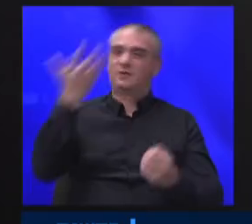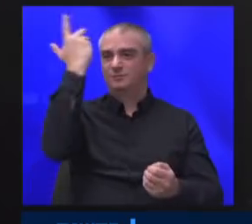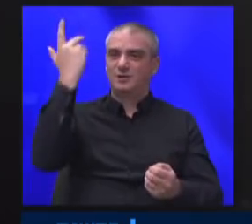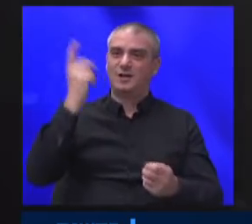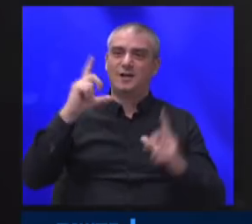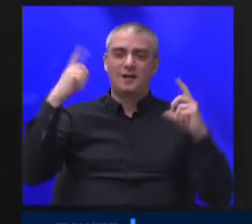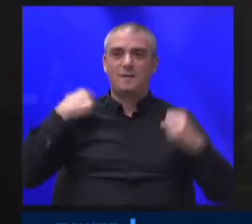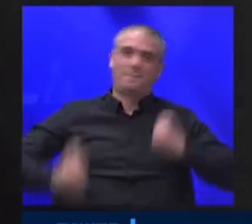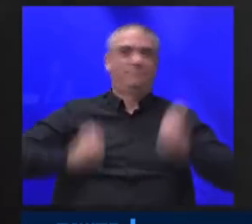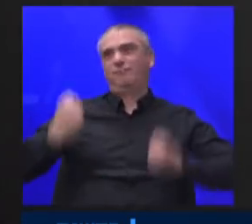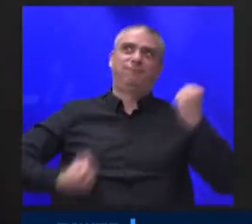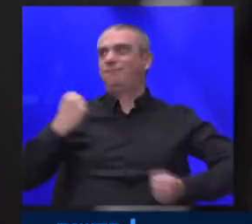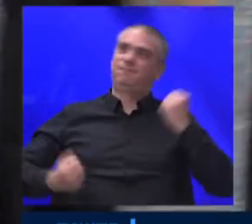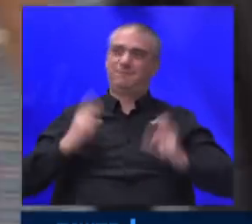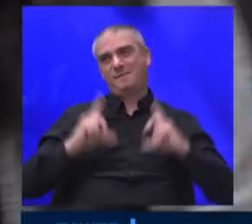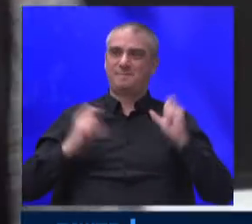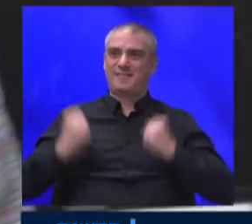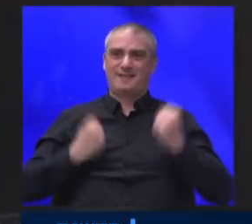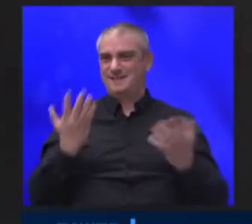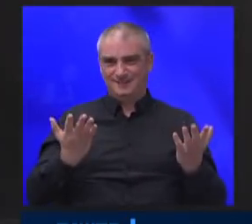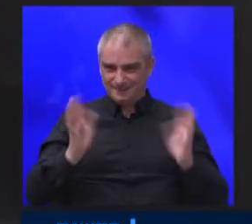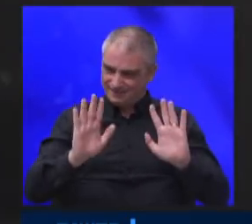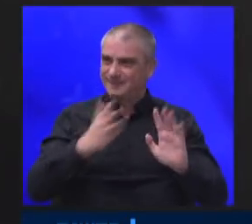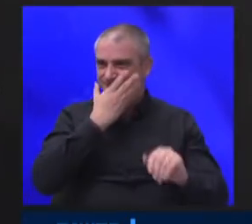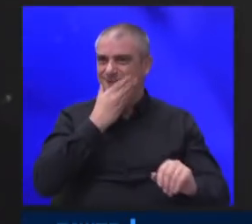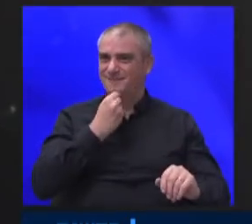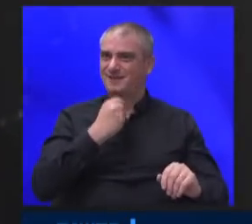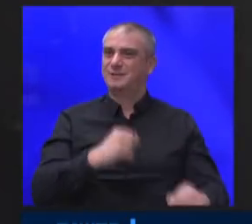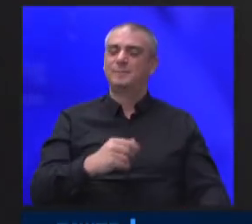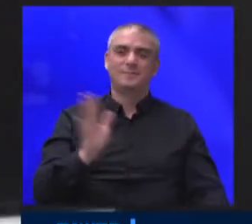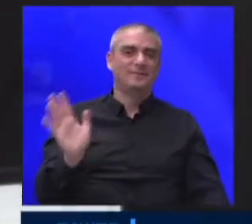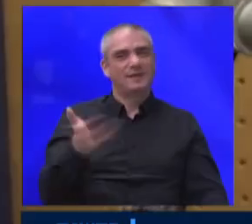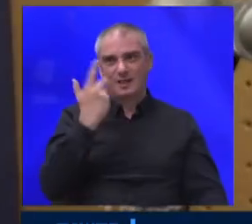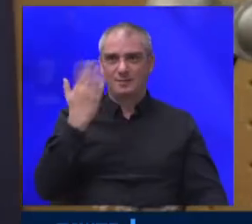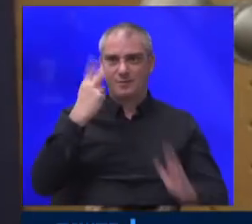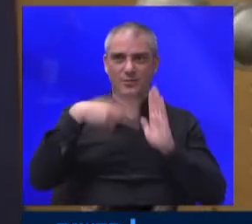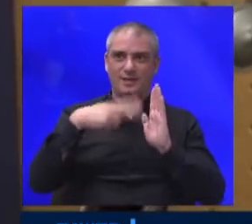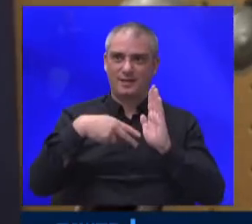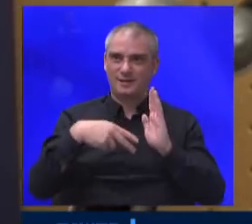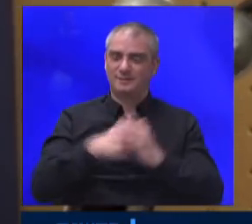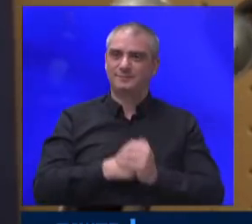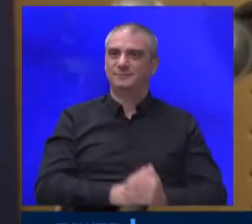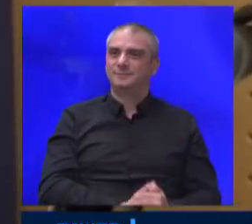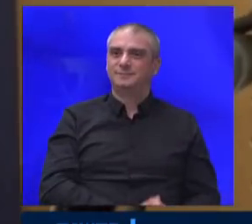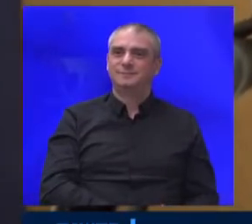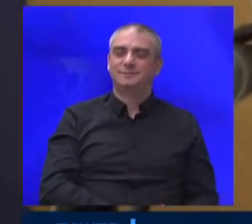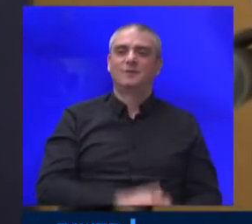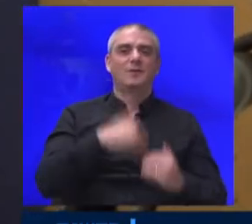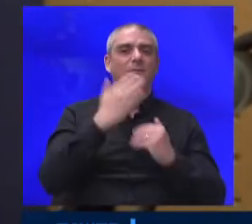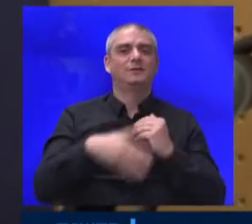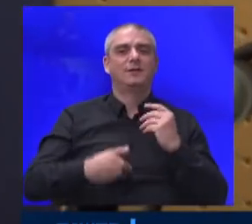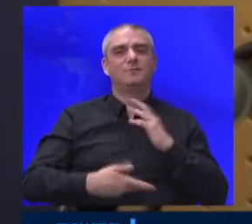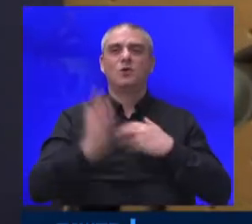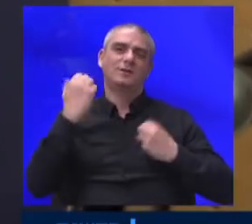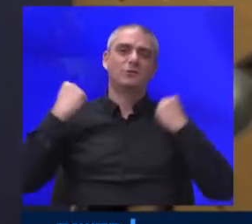מפחילים. הסוללה מתחילה לעבוד. יפה. זה לא נגמר. יאללה, חברים, בוא נקרא. בסוף יוצאים